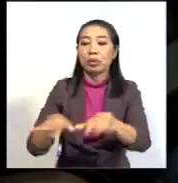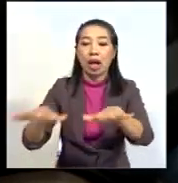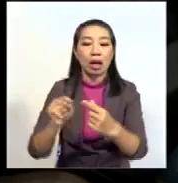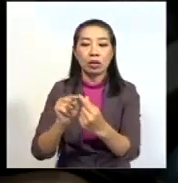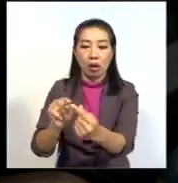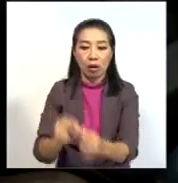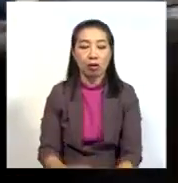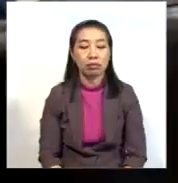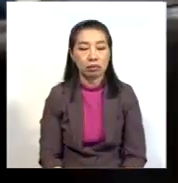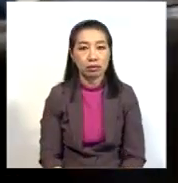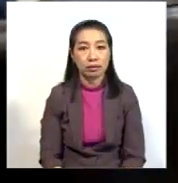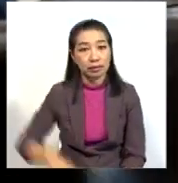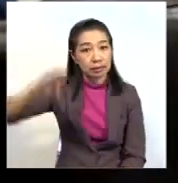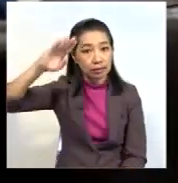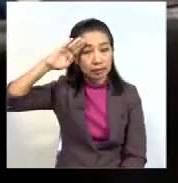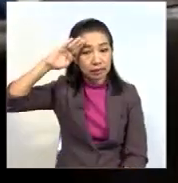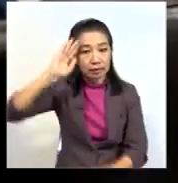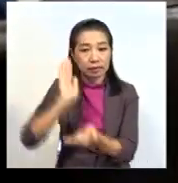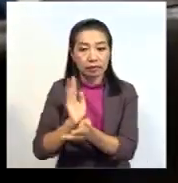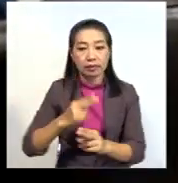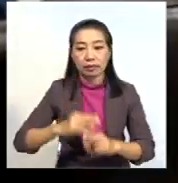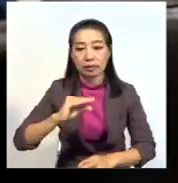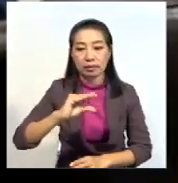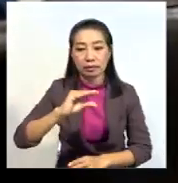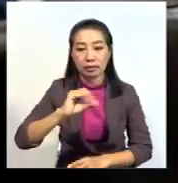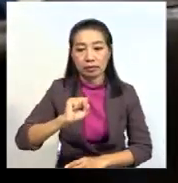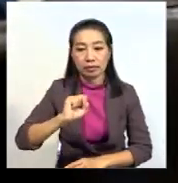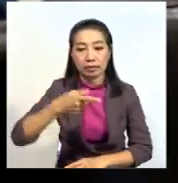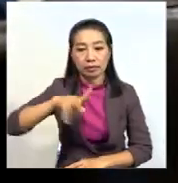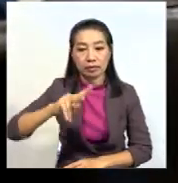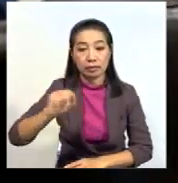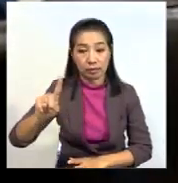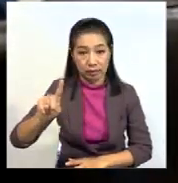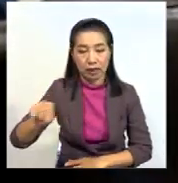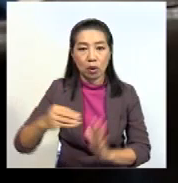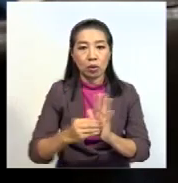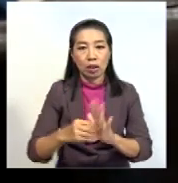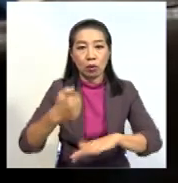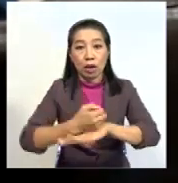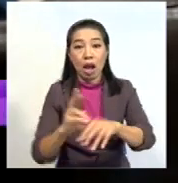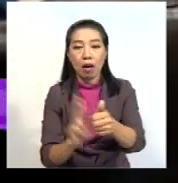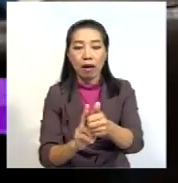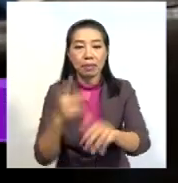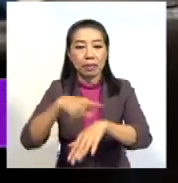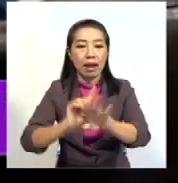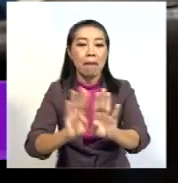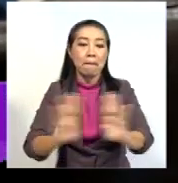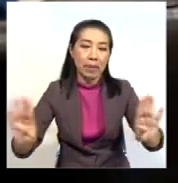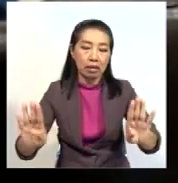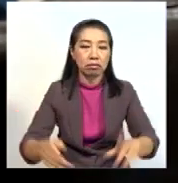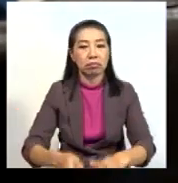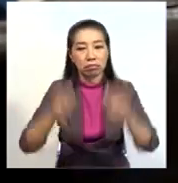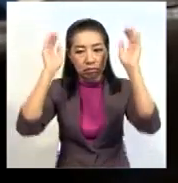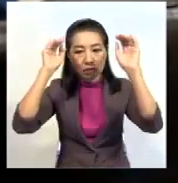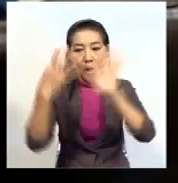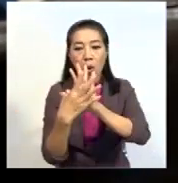ถูกต้องโดยทางพลตำรวจโทโสพลพิสุทธิวงศ์รองผู้ราชการกรุงเทพมหานครก็เปิดกิจกรรมค่ะสร้างความรู้ความเ